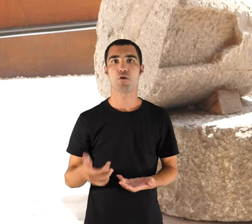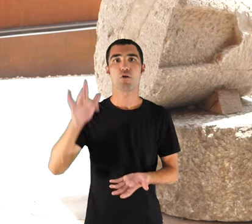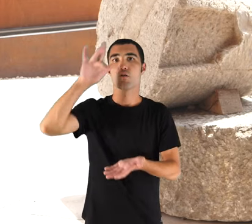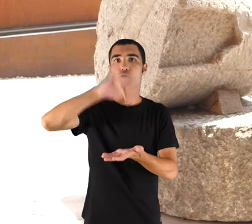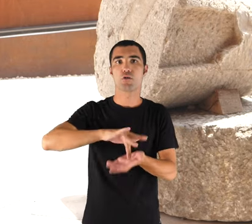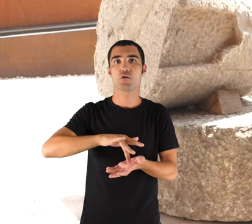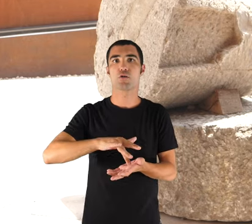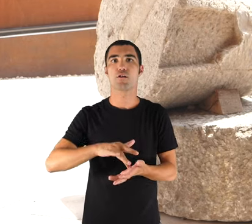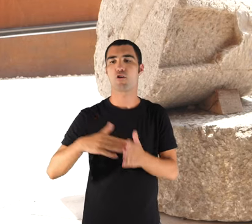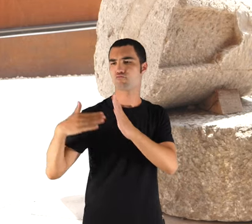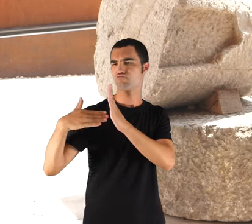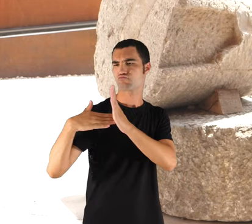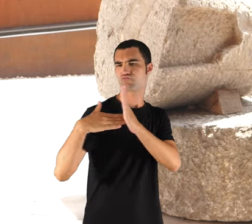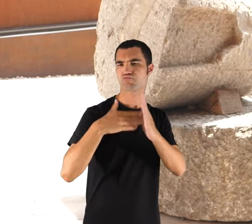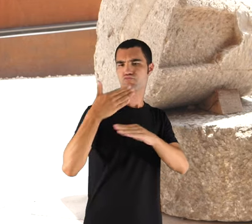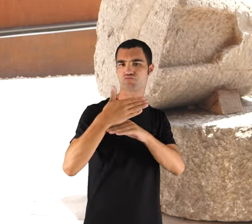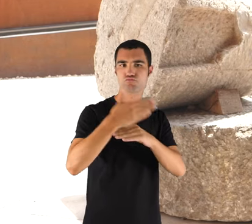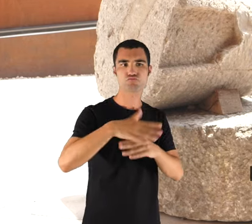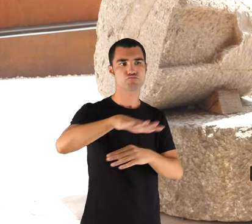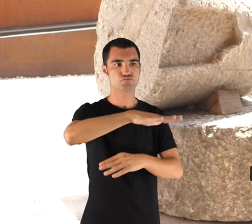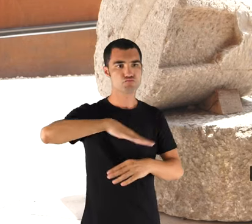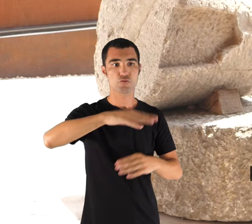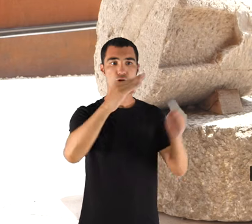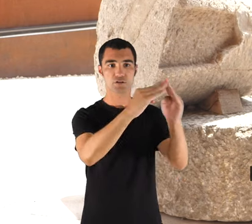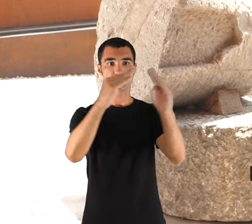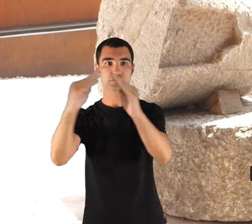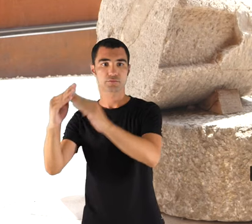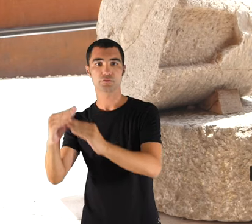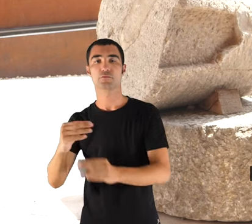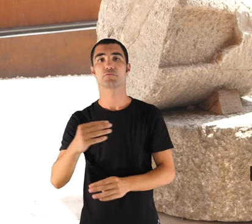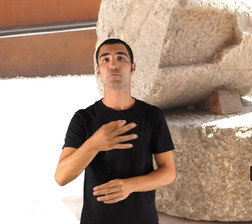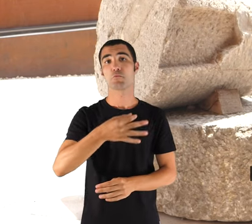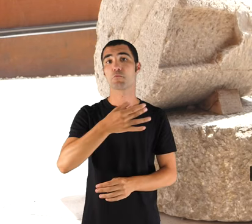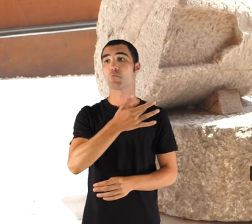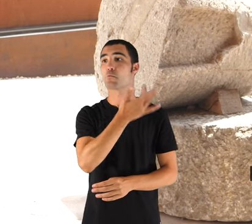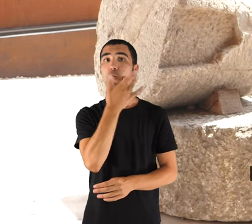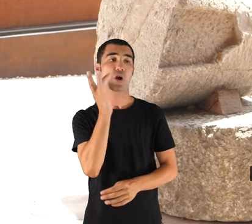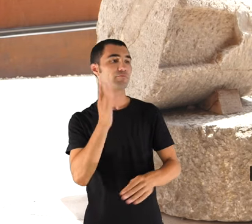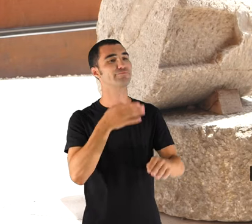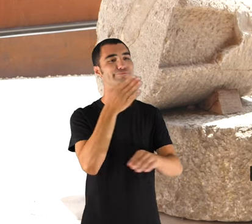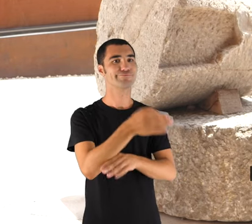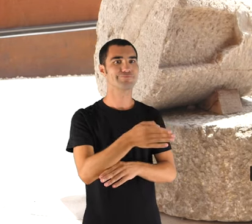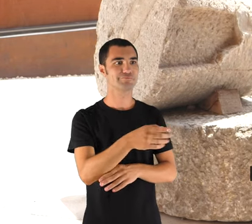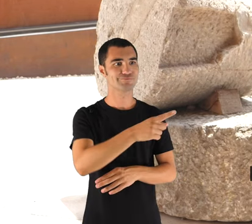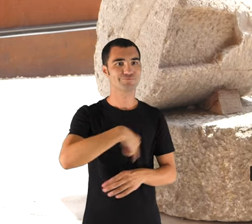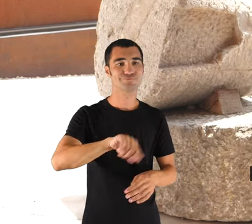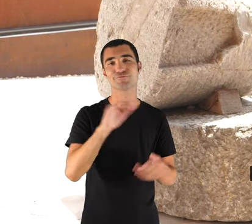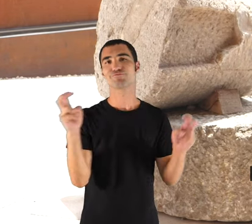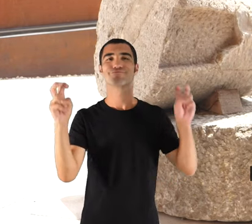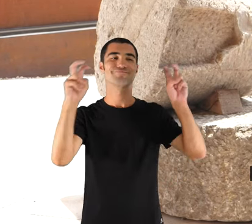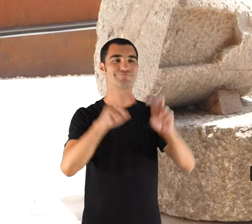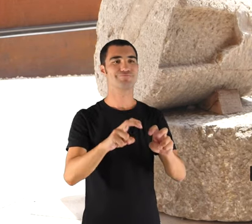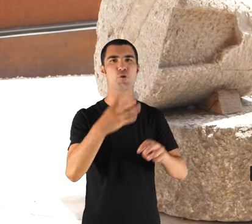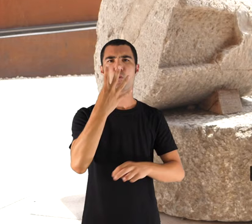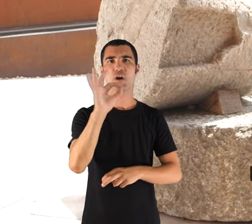la llonja ve, allà on tenien les casetes, pues, sora baixa, allà hi havia dies que ens reuníem 40